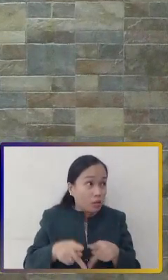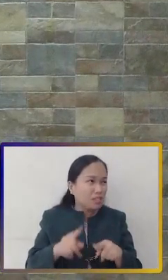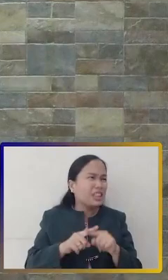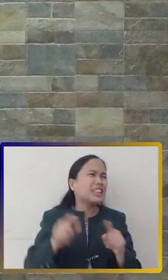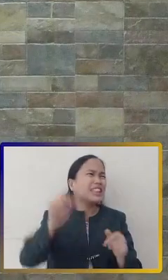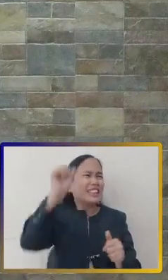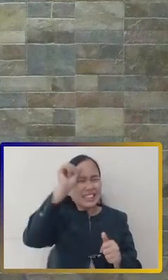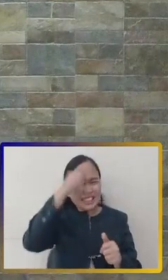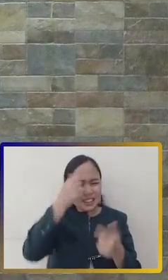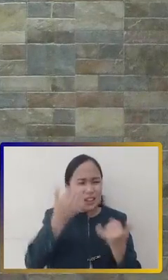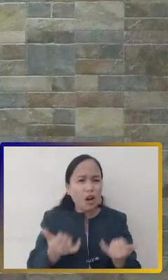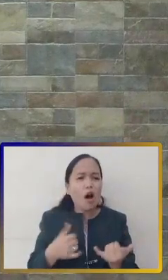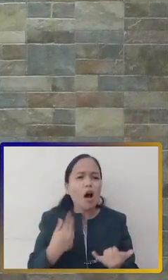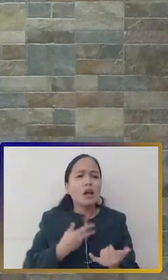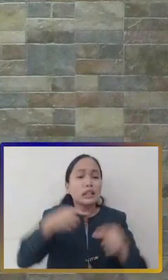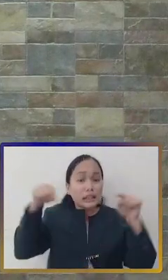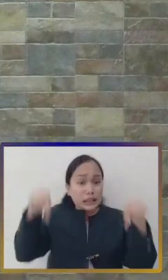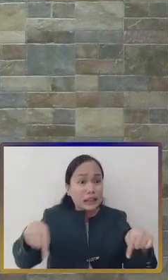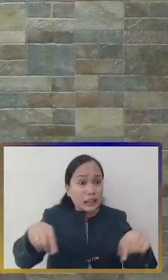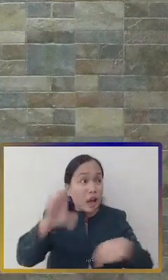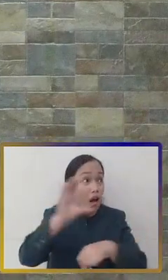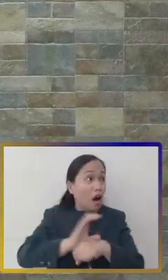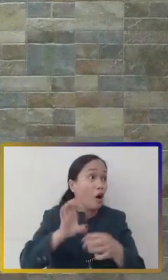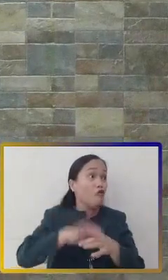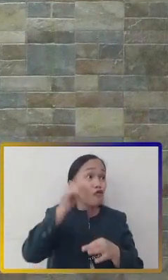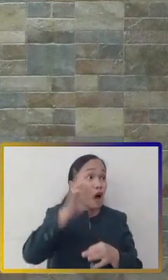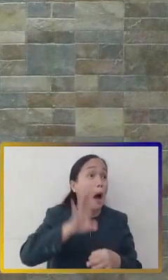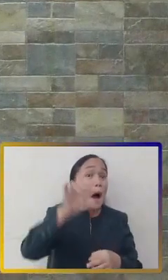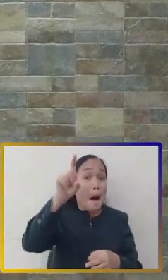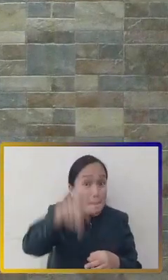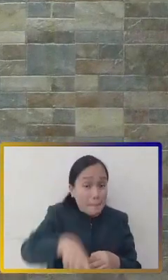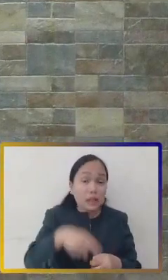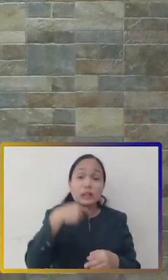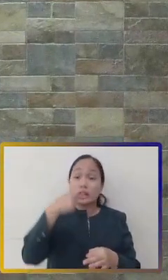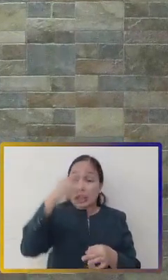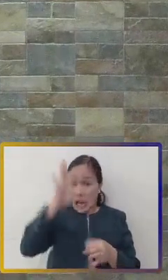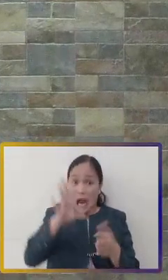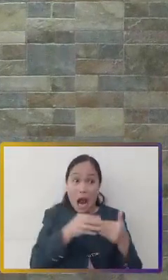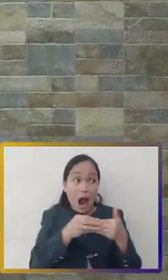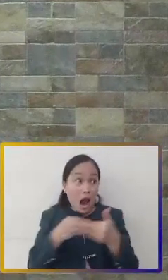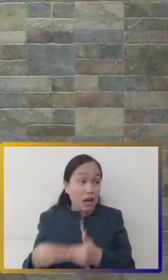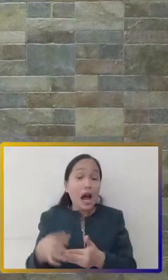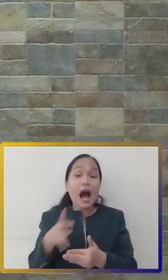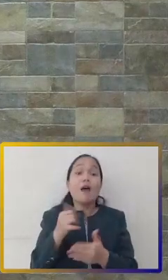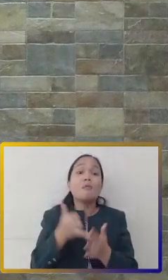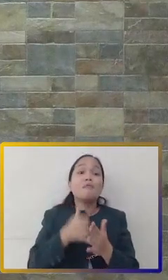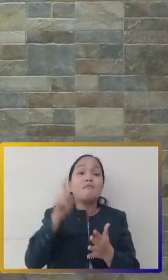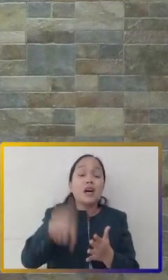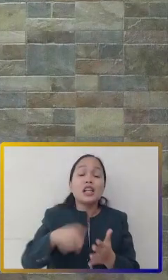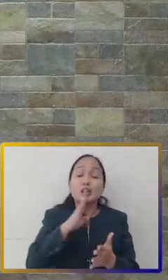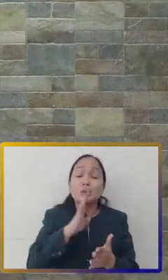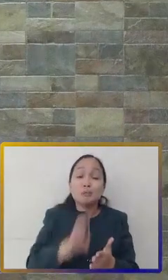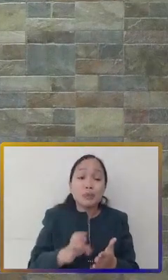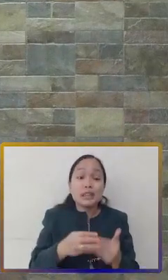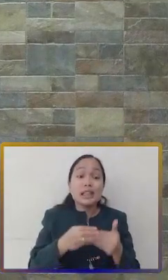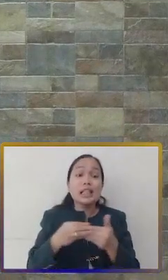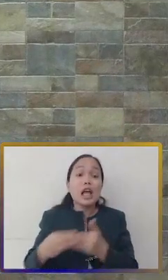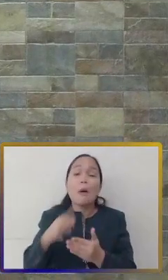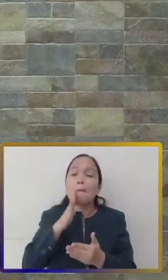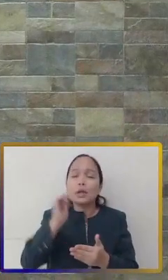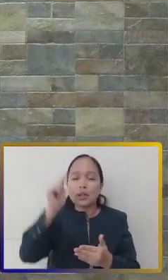sa isipan natin that the church of God should be run by God and it is should be governed by